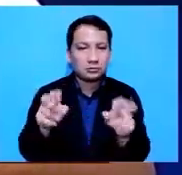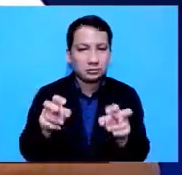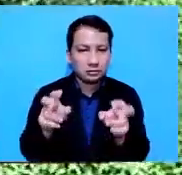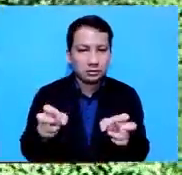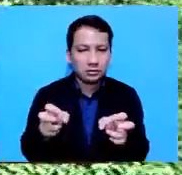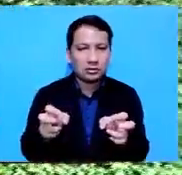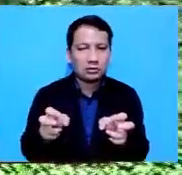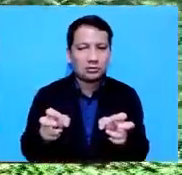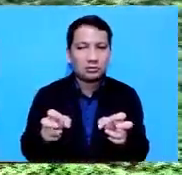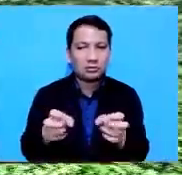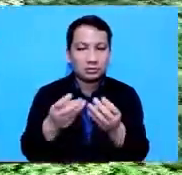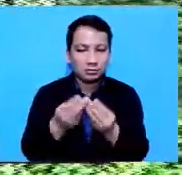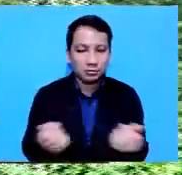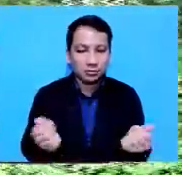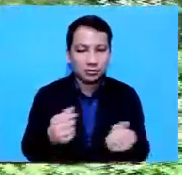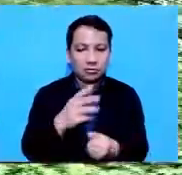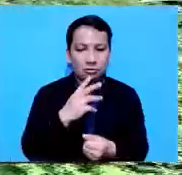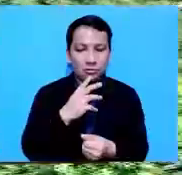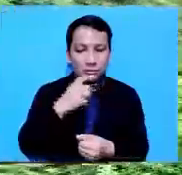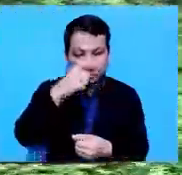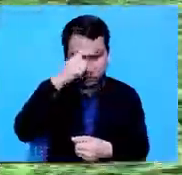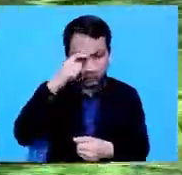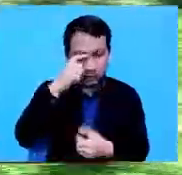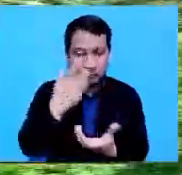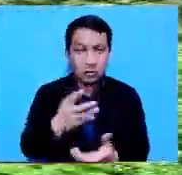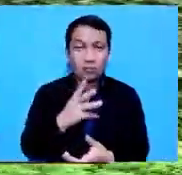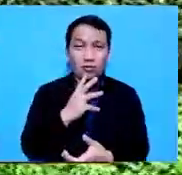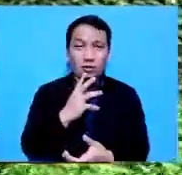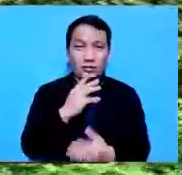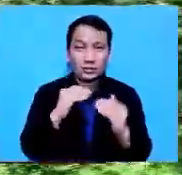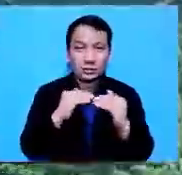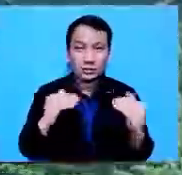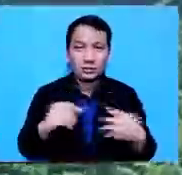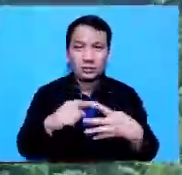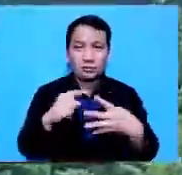drought. Sakaling tuluyang bumagsak ang water level sa 4 na dam,